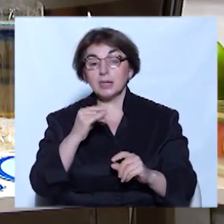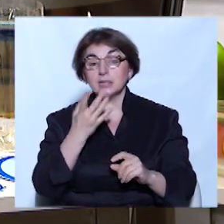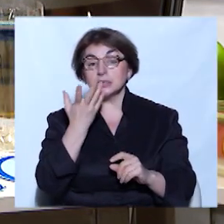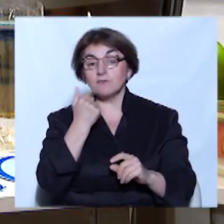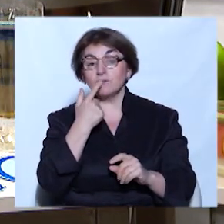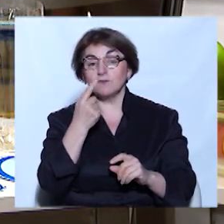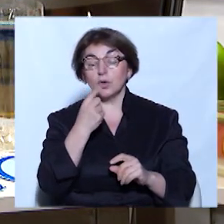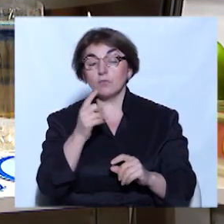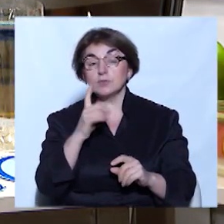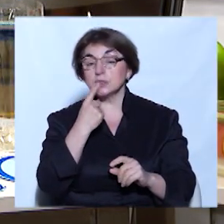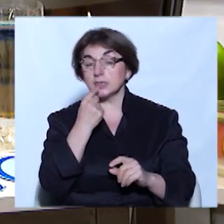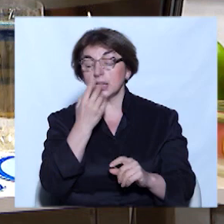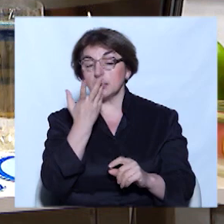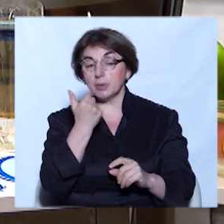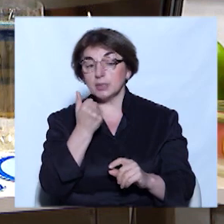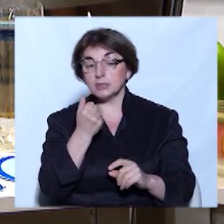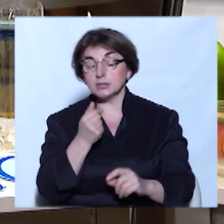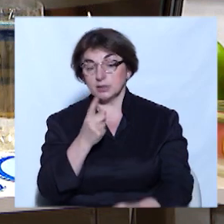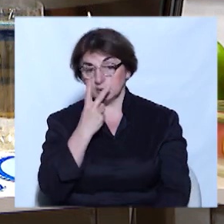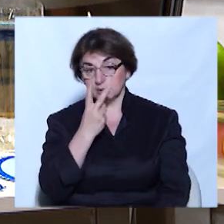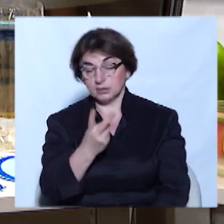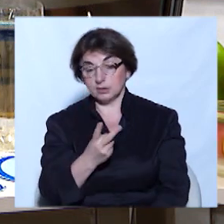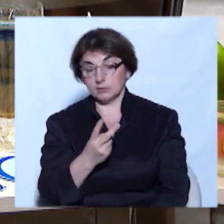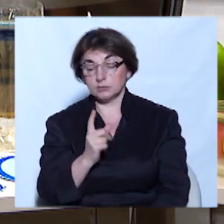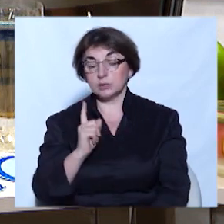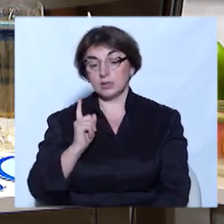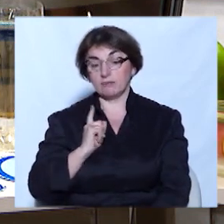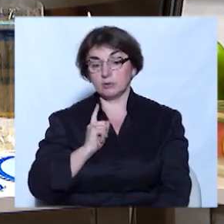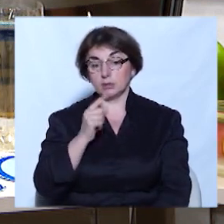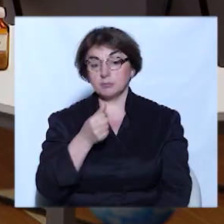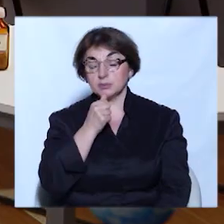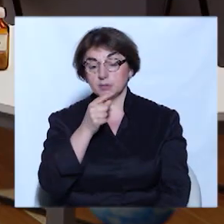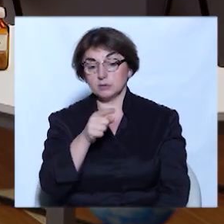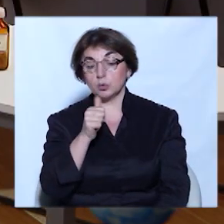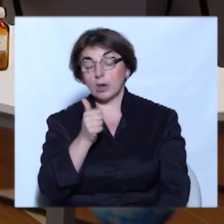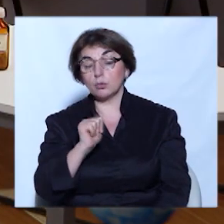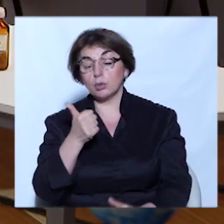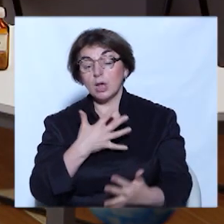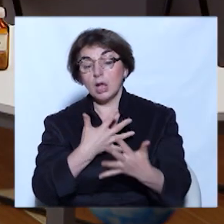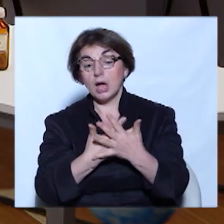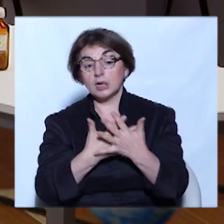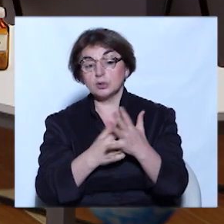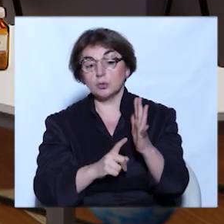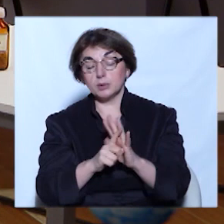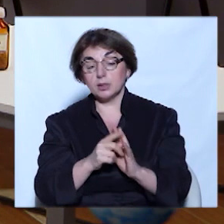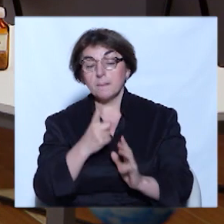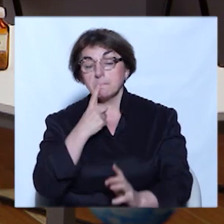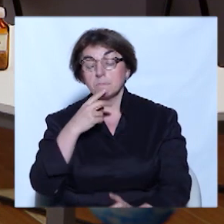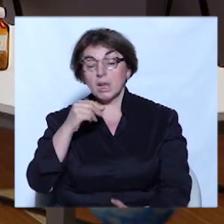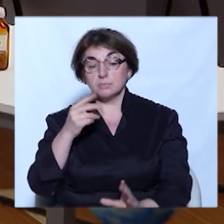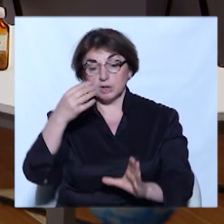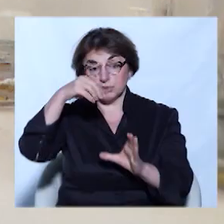რომელიც აი ესეთი მოწითალო შეფერილობისაა და დავაკვირდეთ აი ამ სპილენძსაც. ჩავყაროთ მარილმჟავაში.